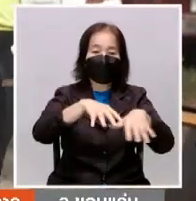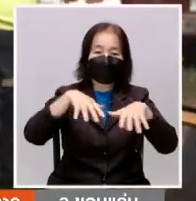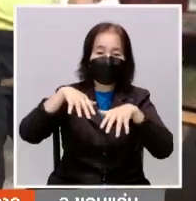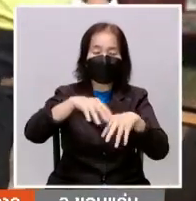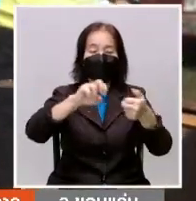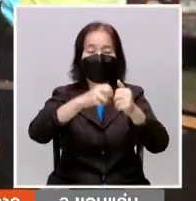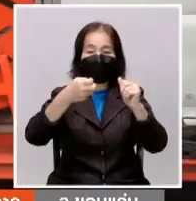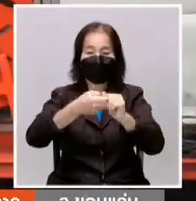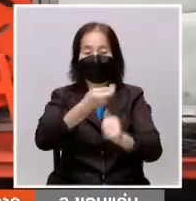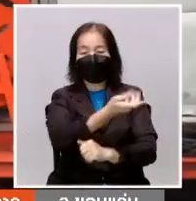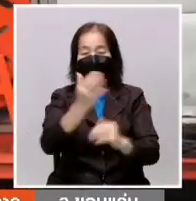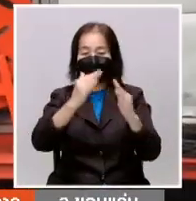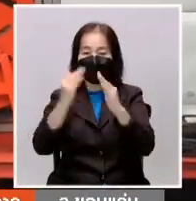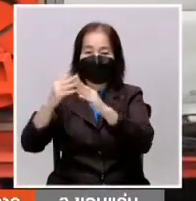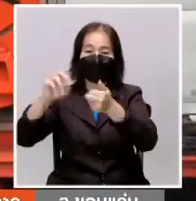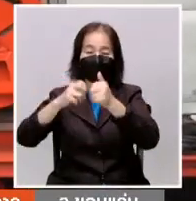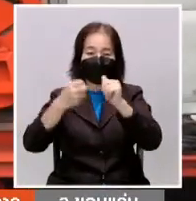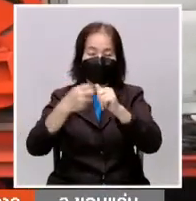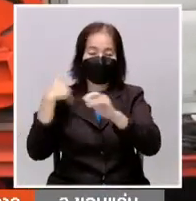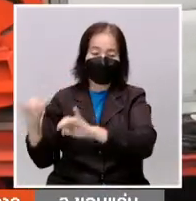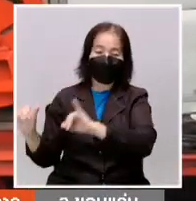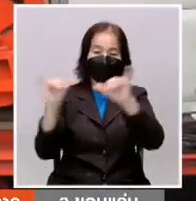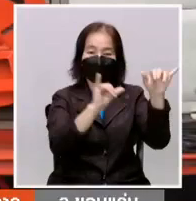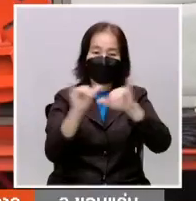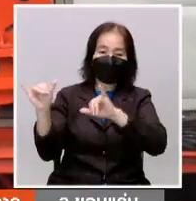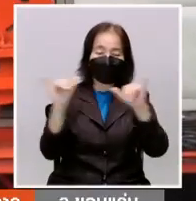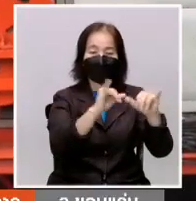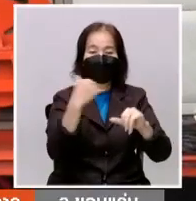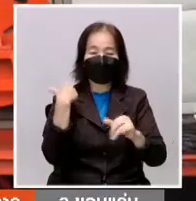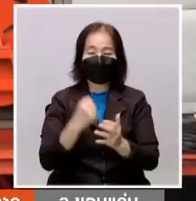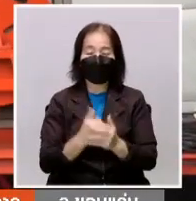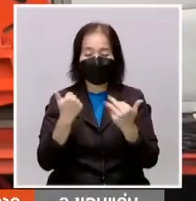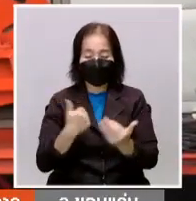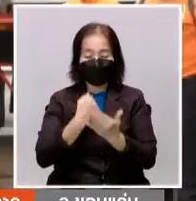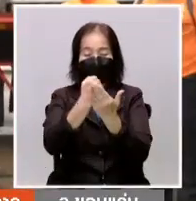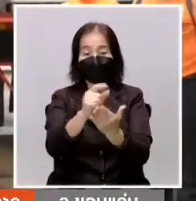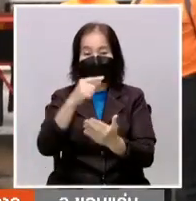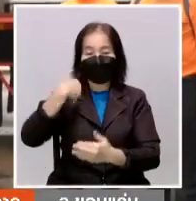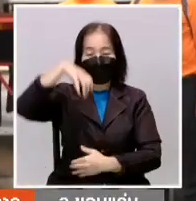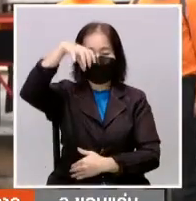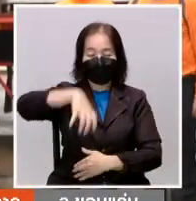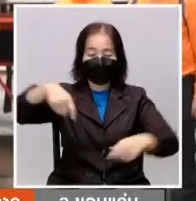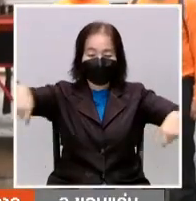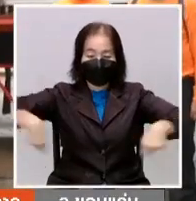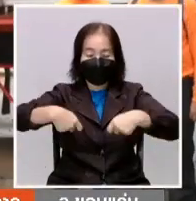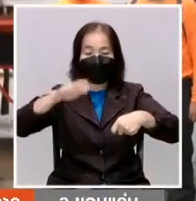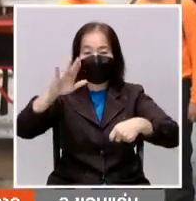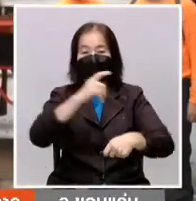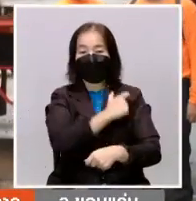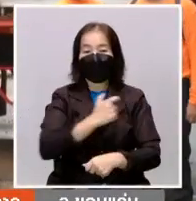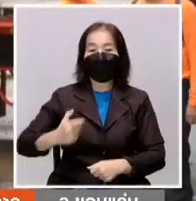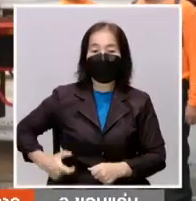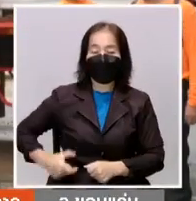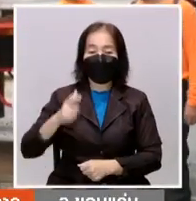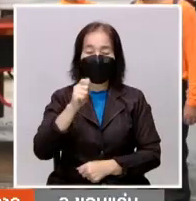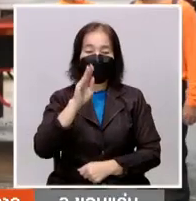าณ80หลังมีชาวบ้านต้องอพยพ7ครอบครัวค่ะส่วนการช่วยเหลือจัดตั้งโรงครัวพระราชทานที่องค์การบริห